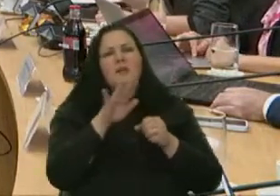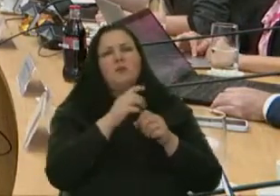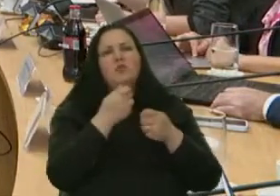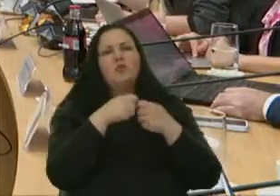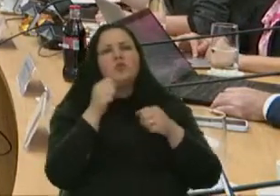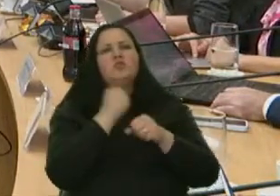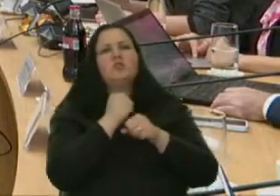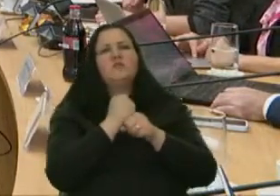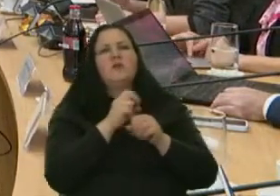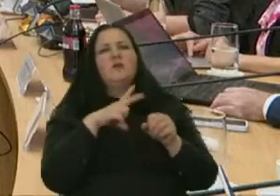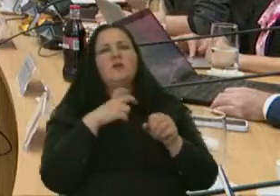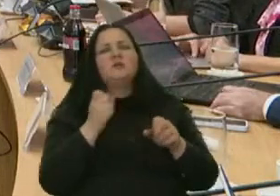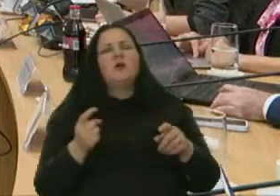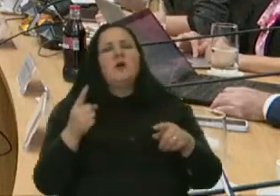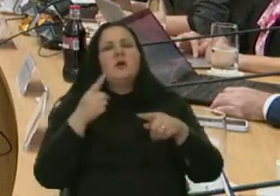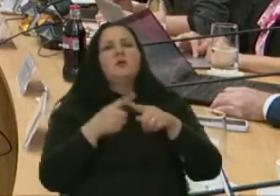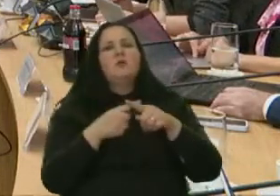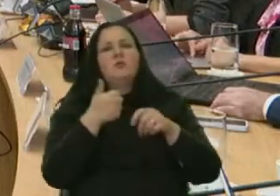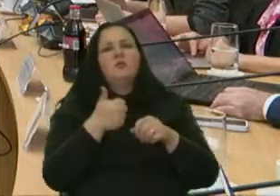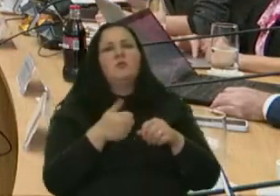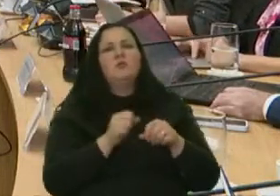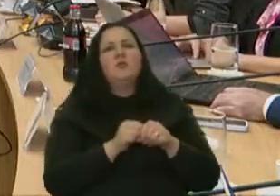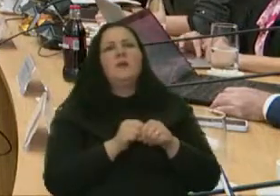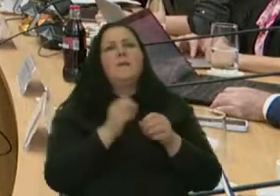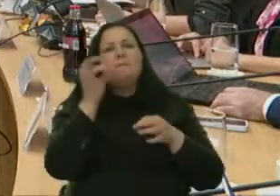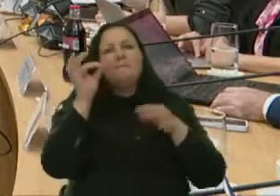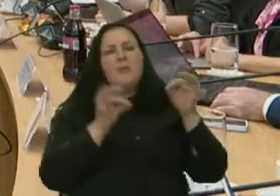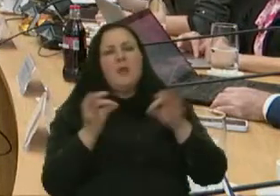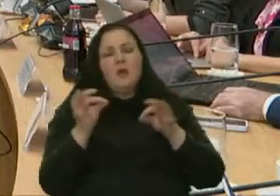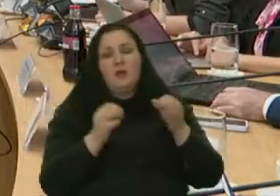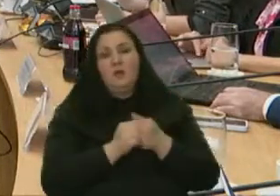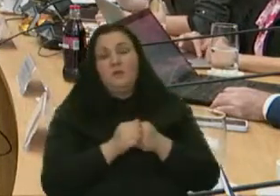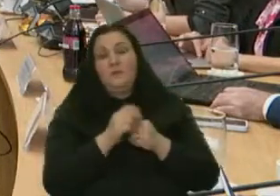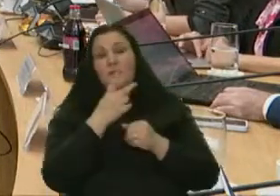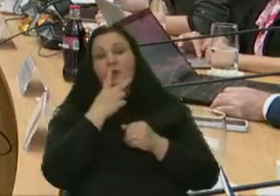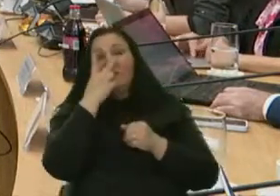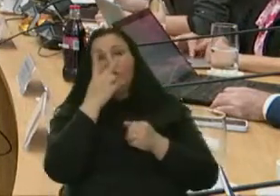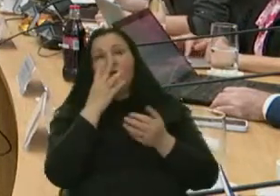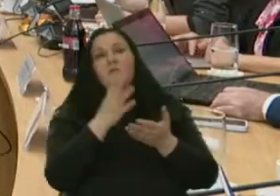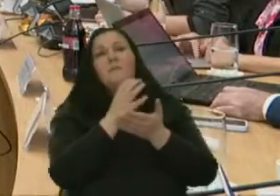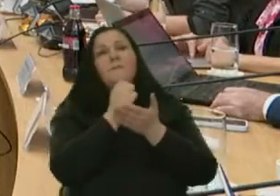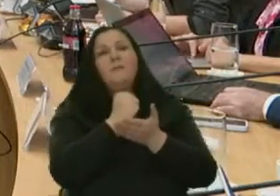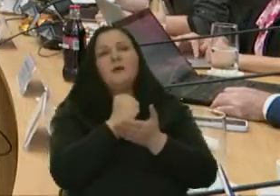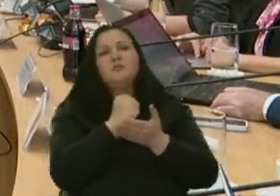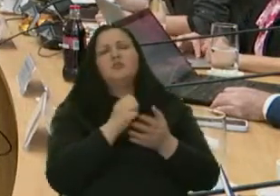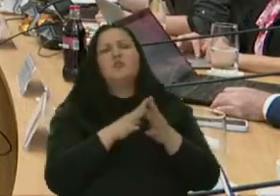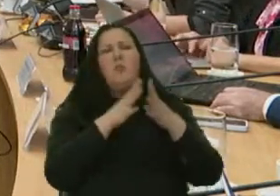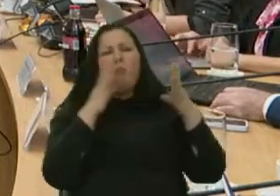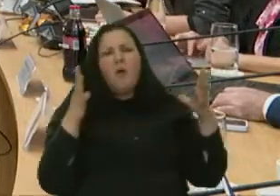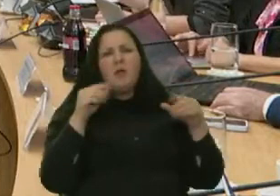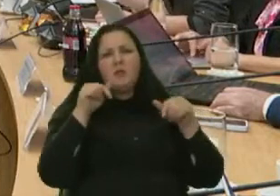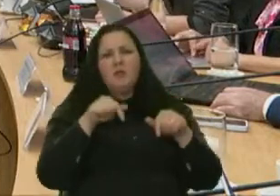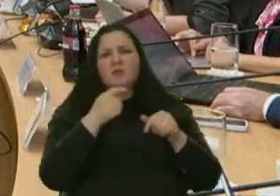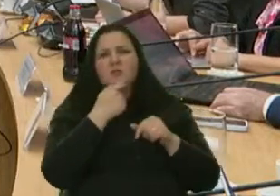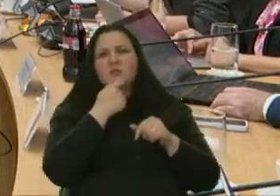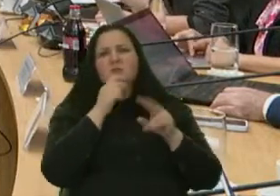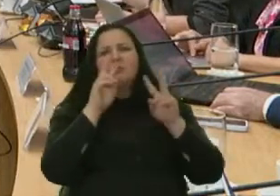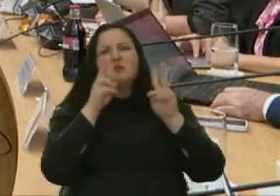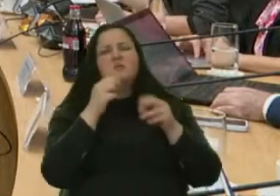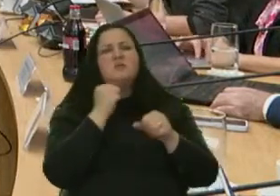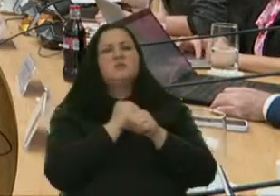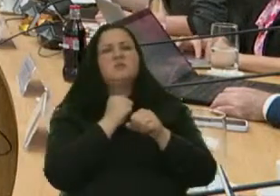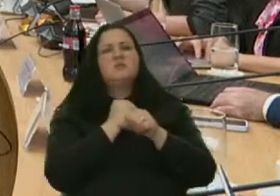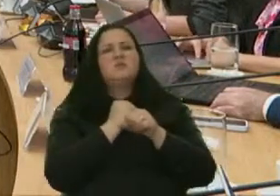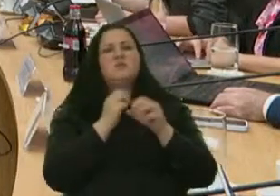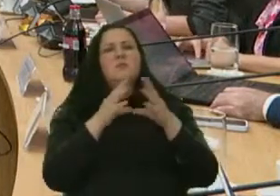facem este să adoptăm un Sf având în vedere bugetul record de anul acesta trebuie să facem mai mult